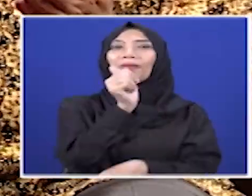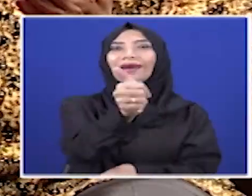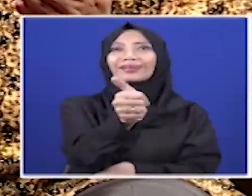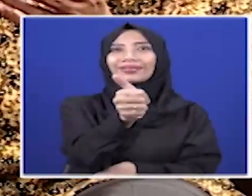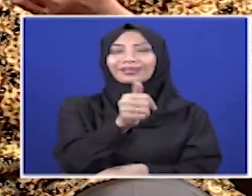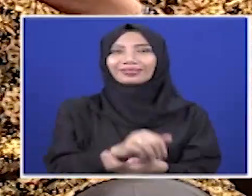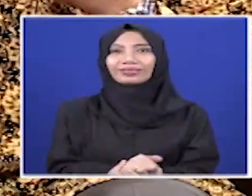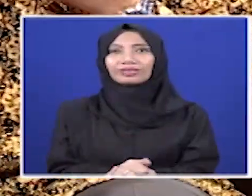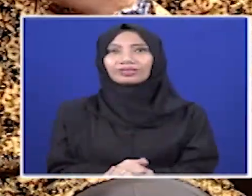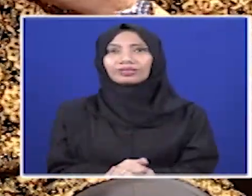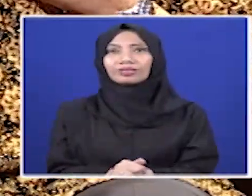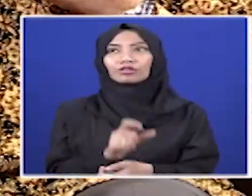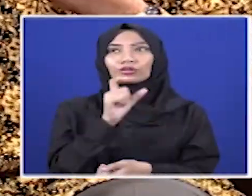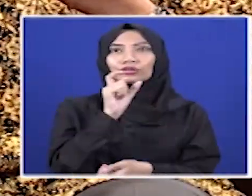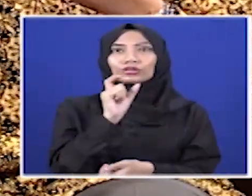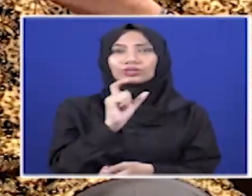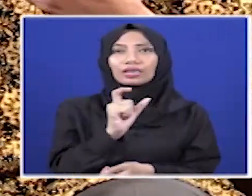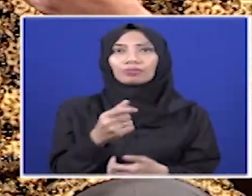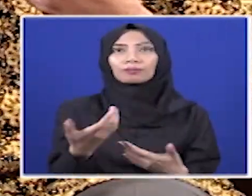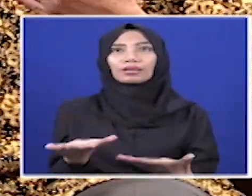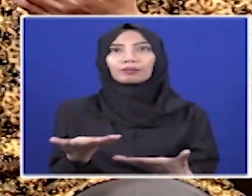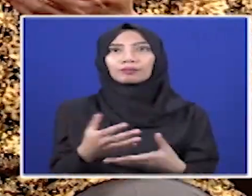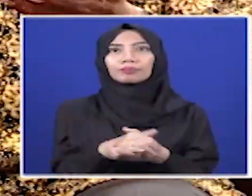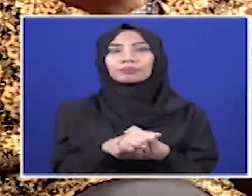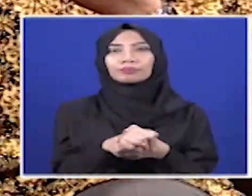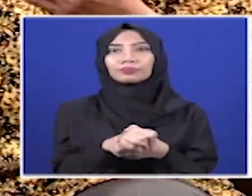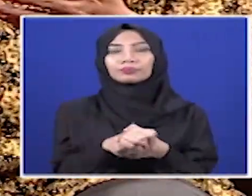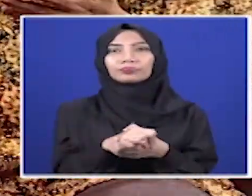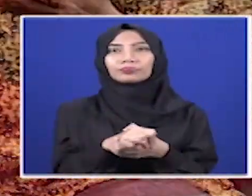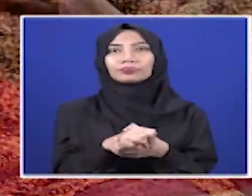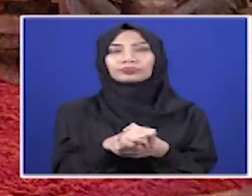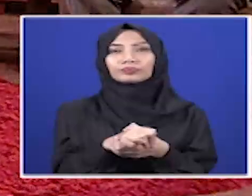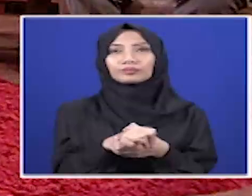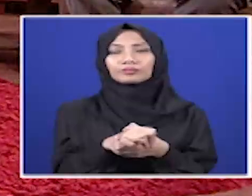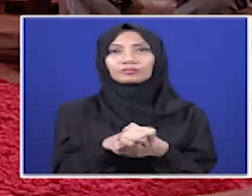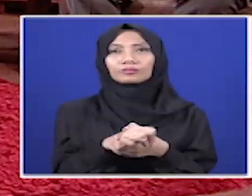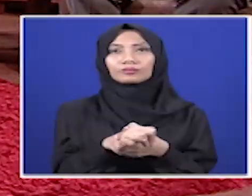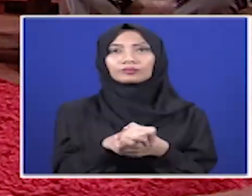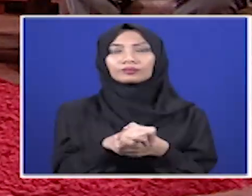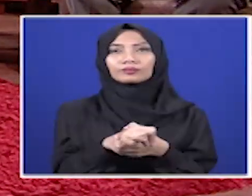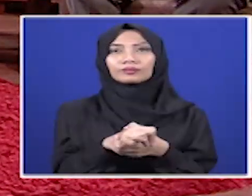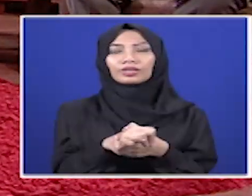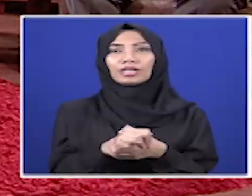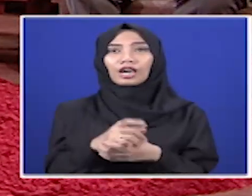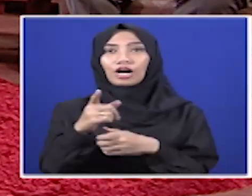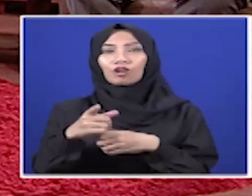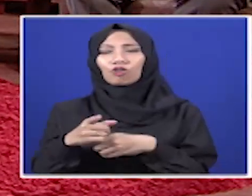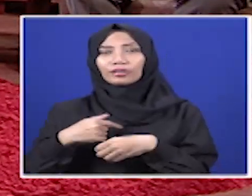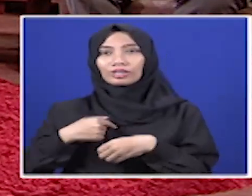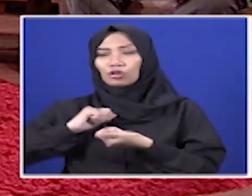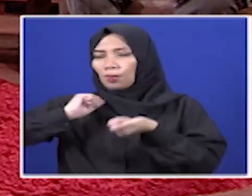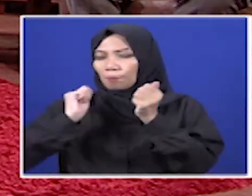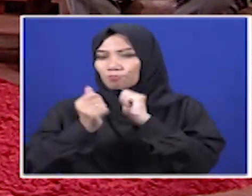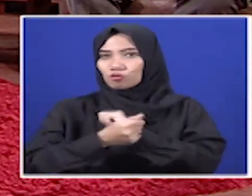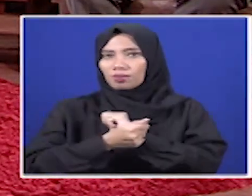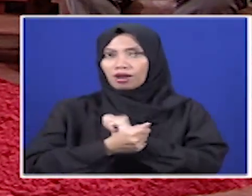orang yang baik maka tatkala perbaiki diri kita supaya Allah pertemukan orang baik bersama kita tapi Mbak beliau kan sudah menyadari